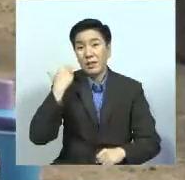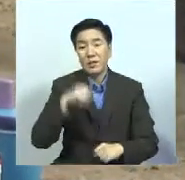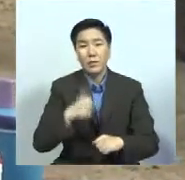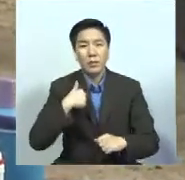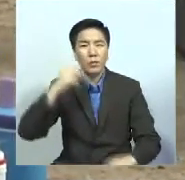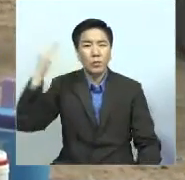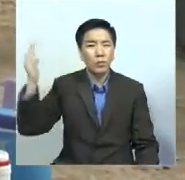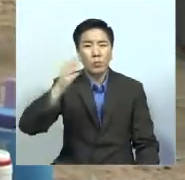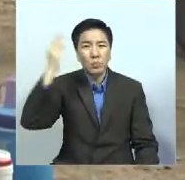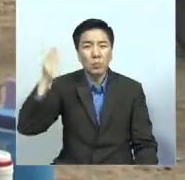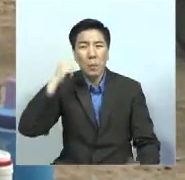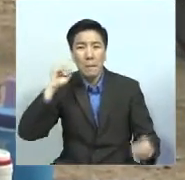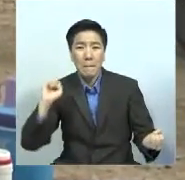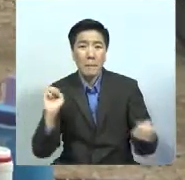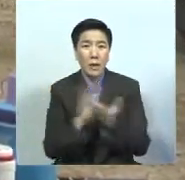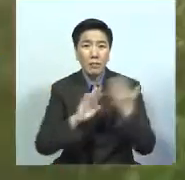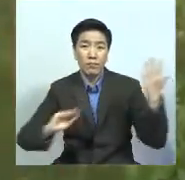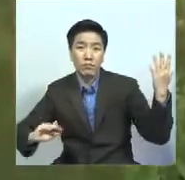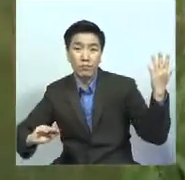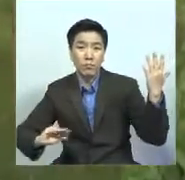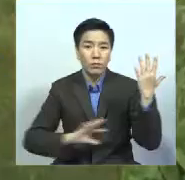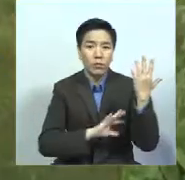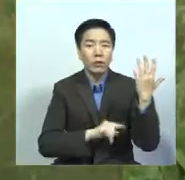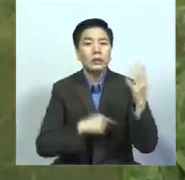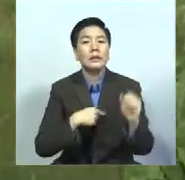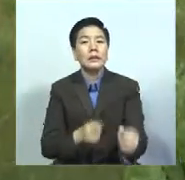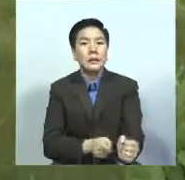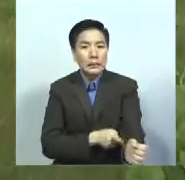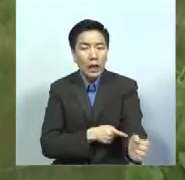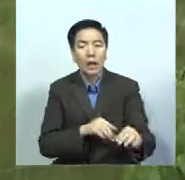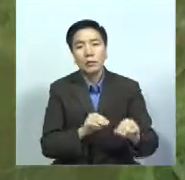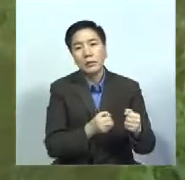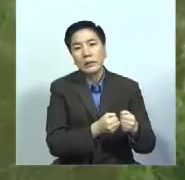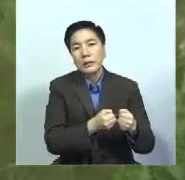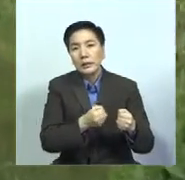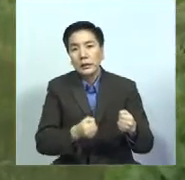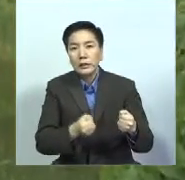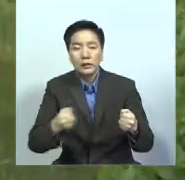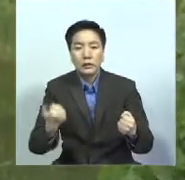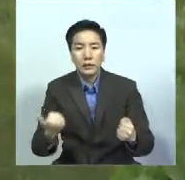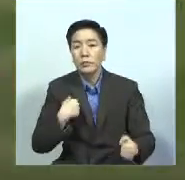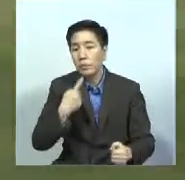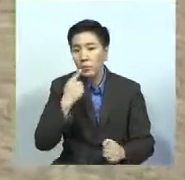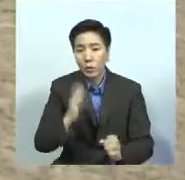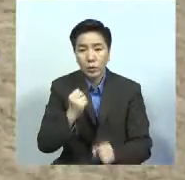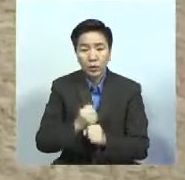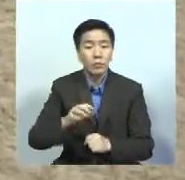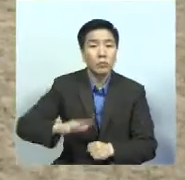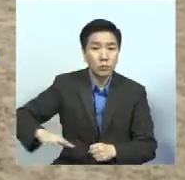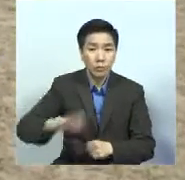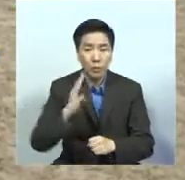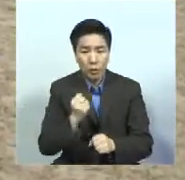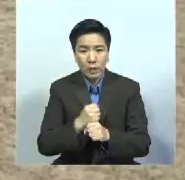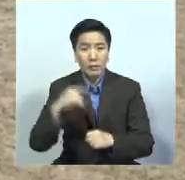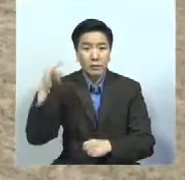านะคะมีพายุปลาบึกที่เกิดขึ้นทำให้การก่อสร้างนั้นล่าช้าไปอีกแต่ตอนนี้ได้รับคำยืนยันจากผู้รับเหมา